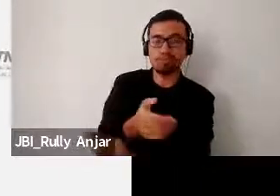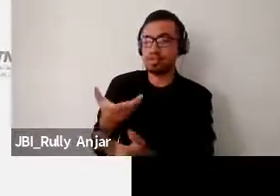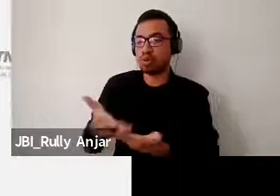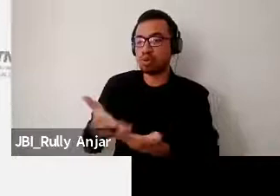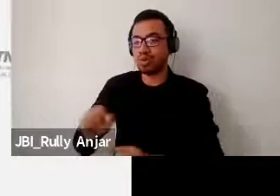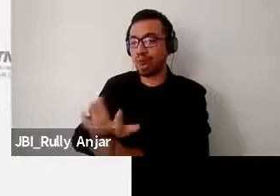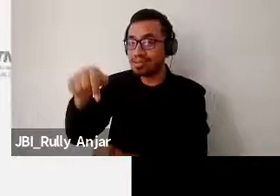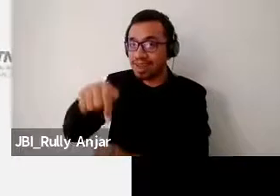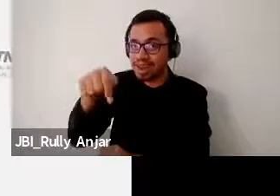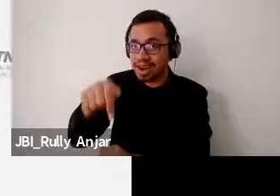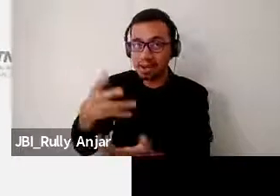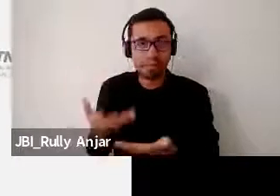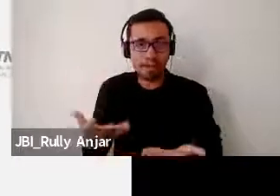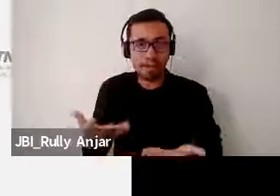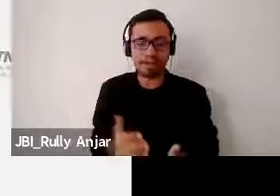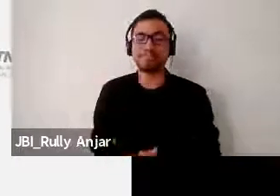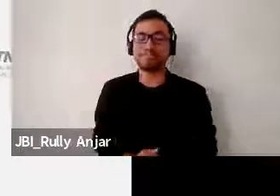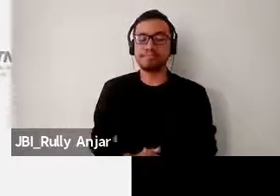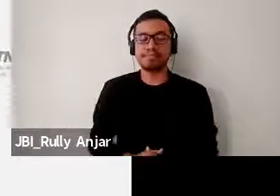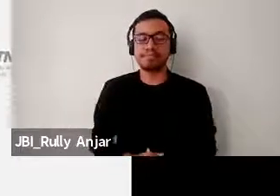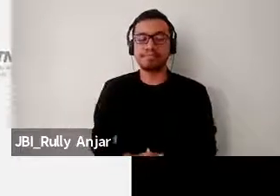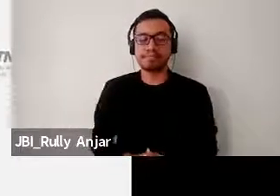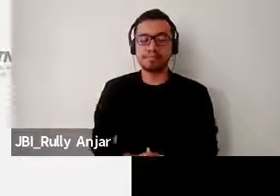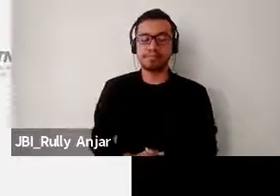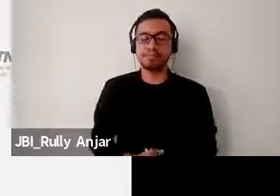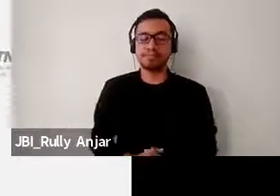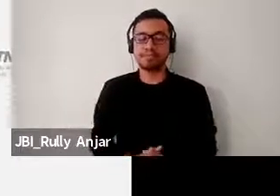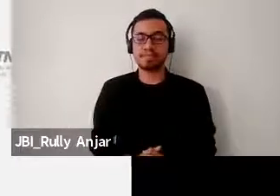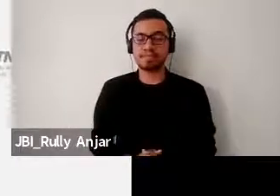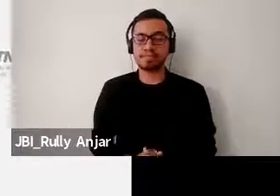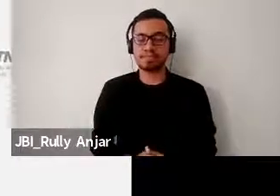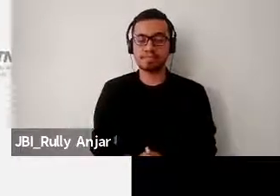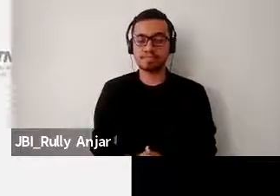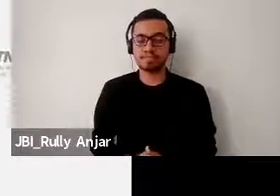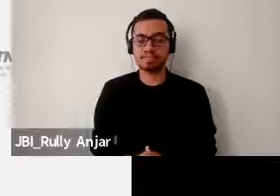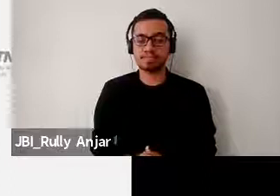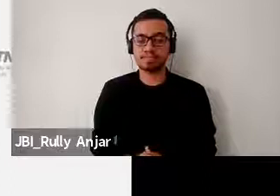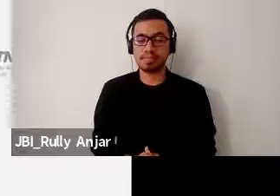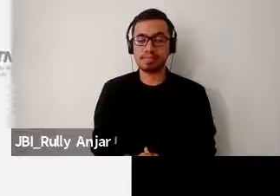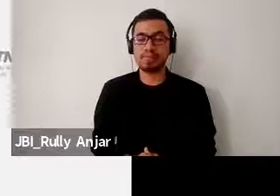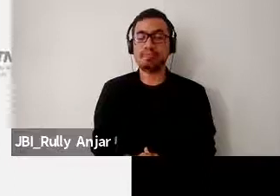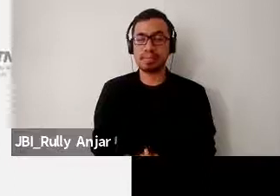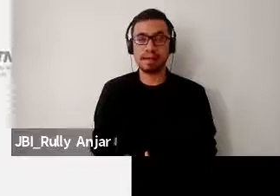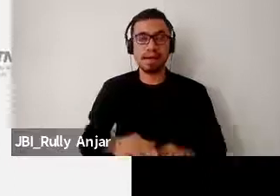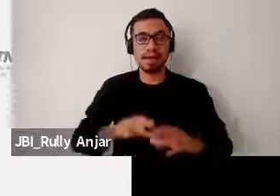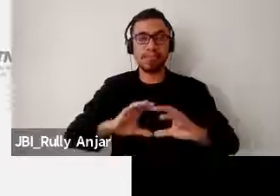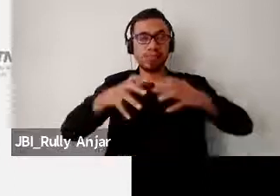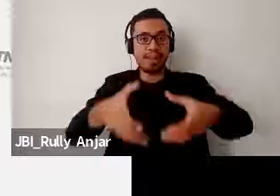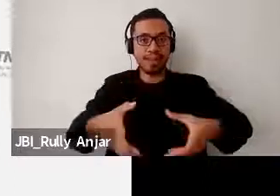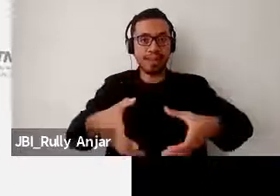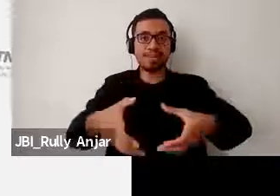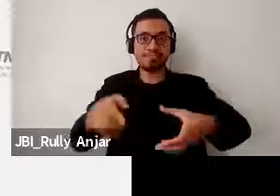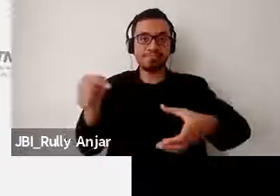selama pandemi COVID. Jadi kalau kita ketahui mungkin secara global saat ini di dunia